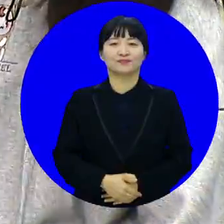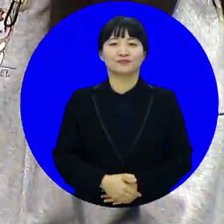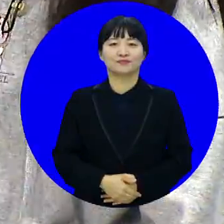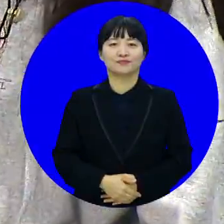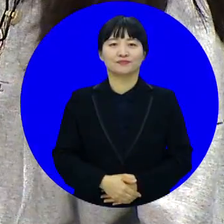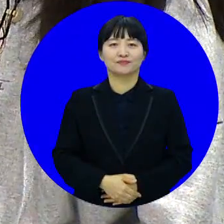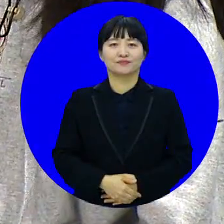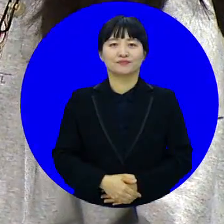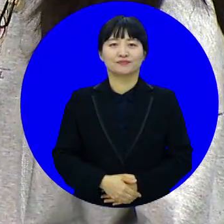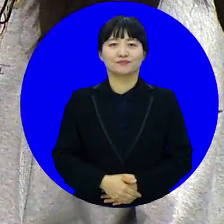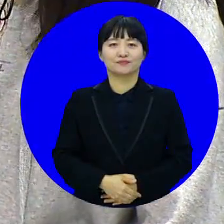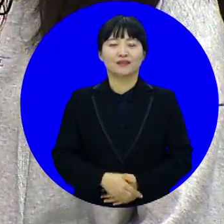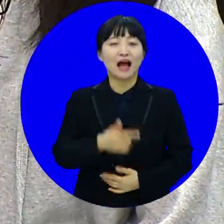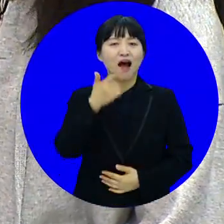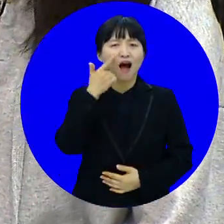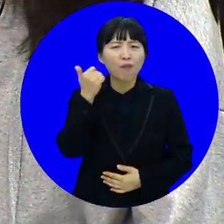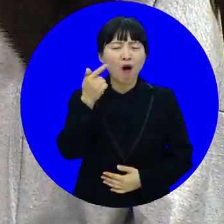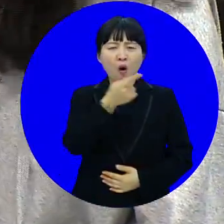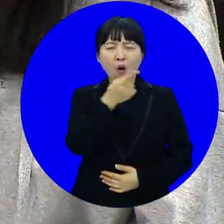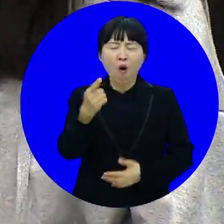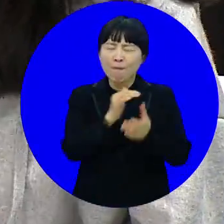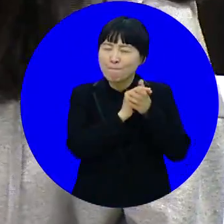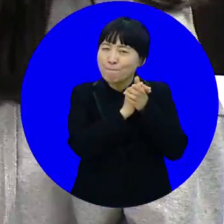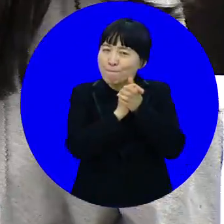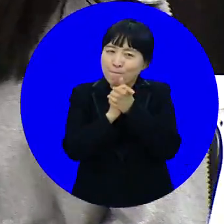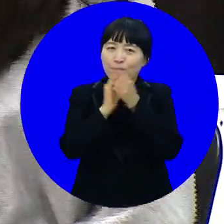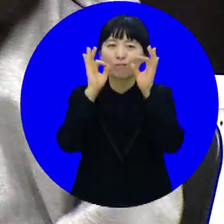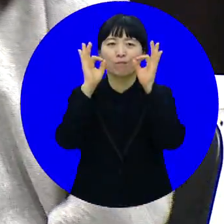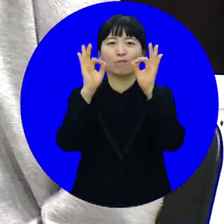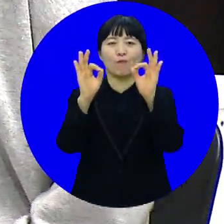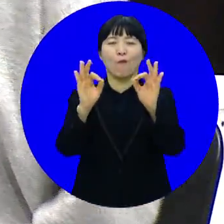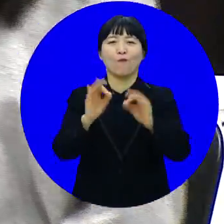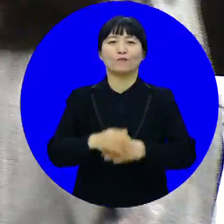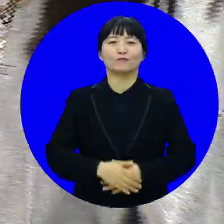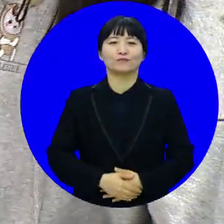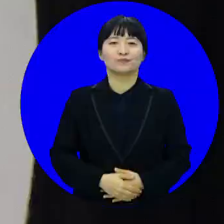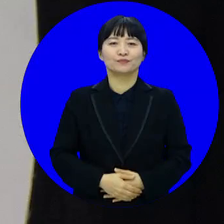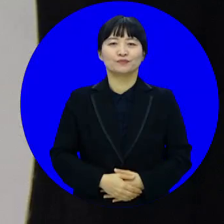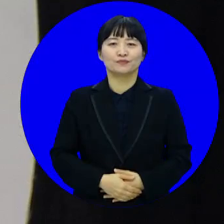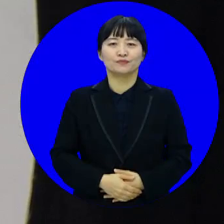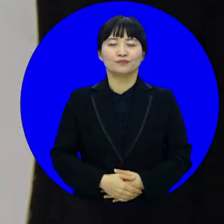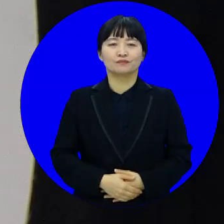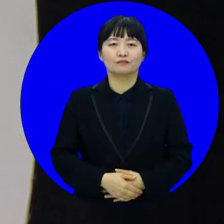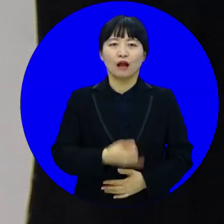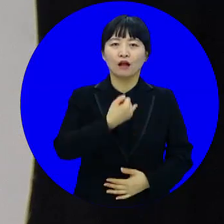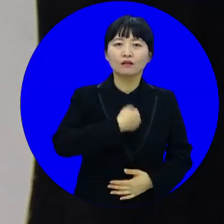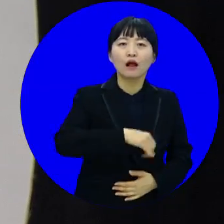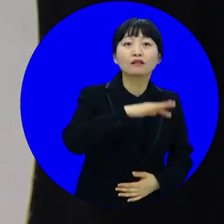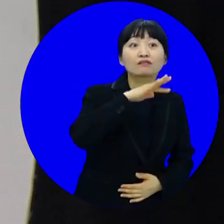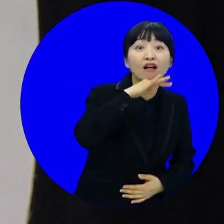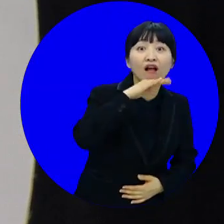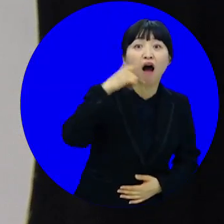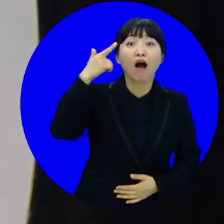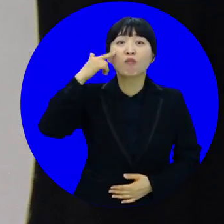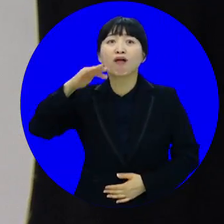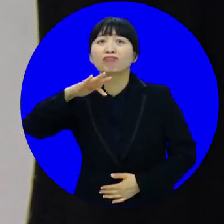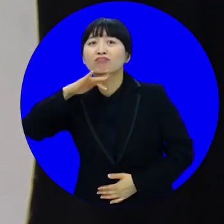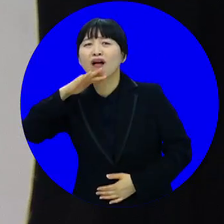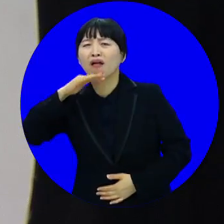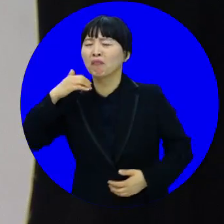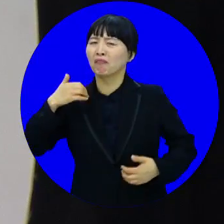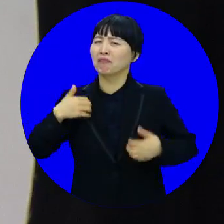너무 예쁘네요. 그 아빠하고 굉장히 친해 보이더라고요. 화면을 보니까. 저 나이에 아빠랑 저렇게